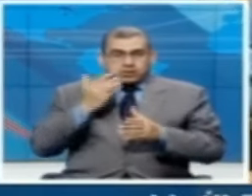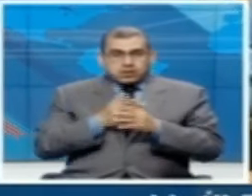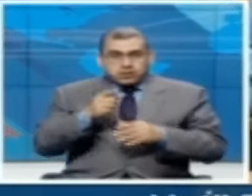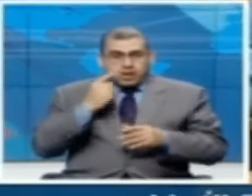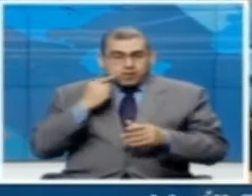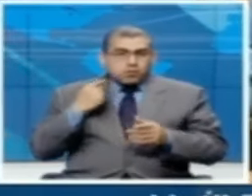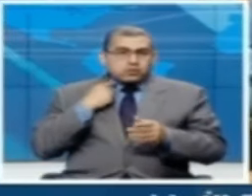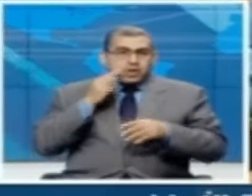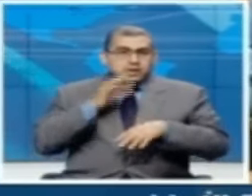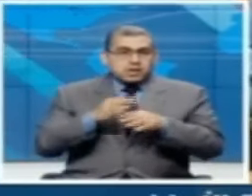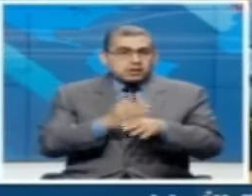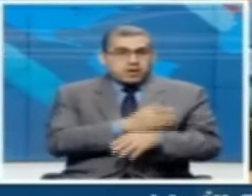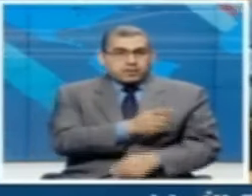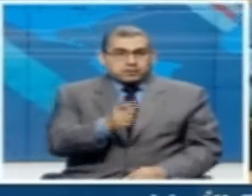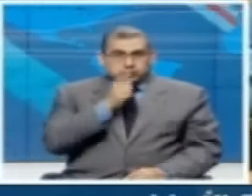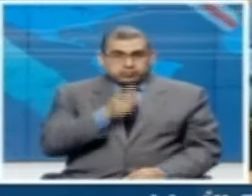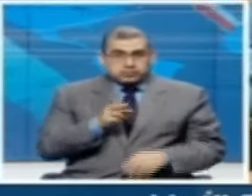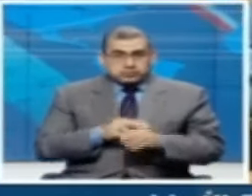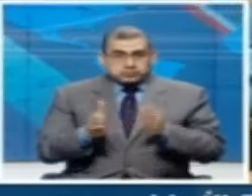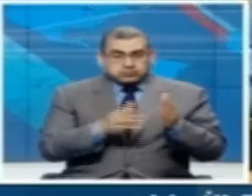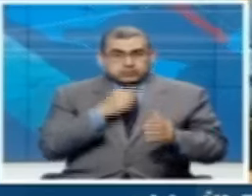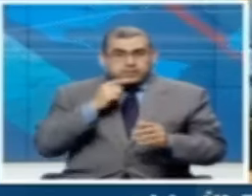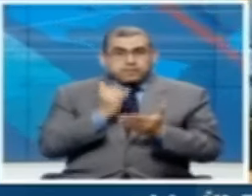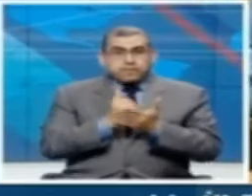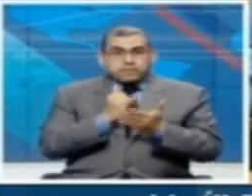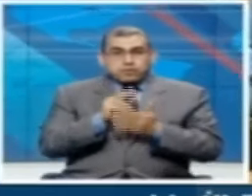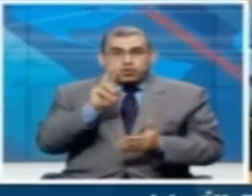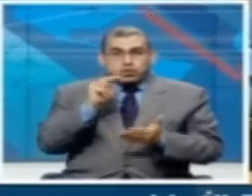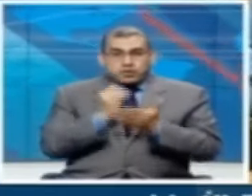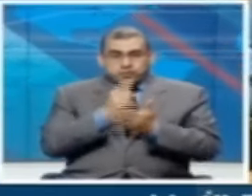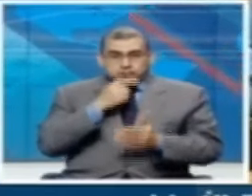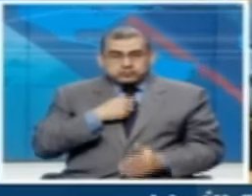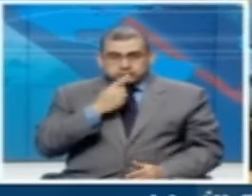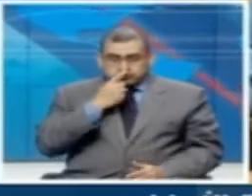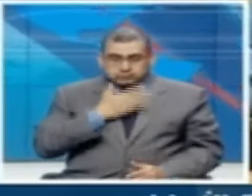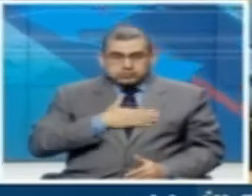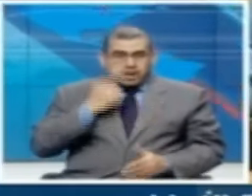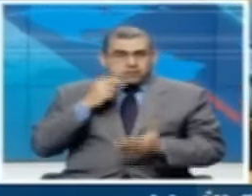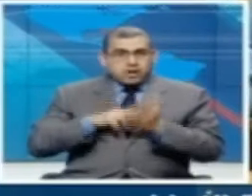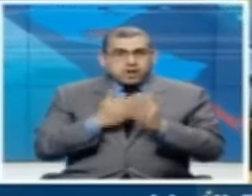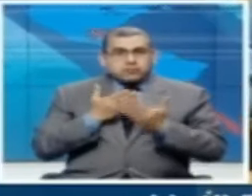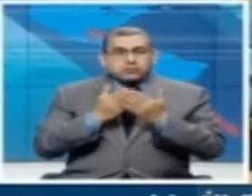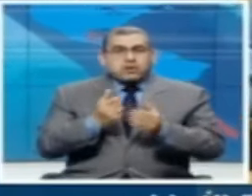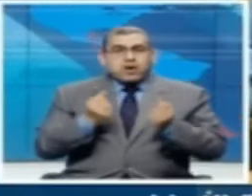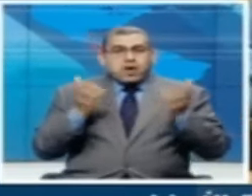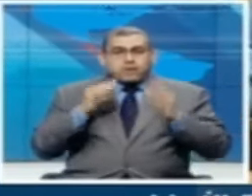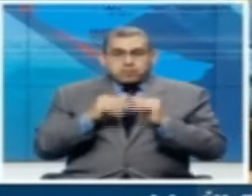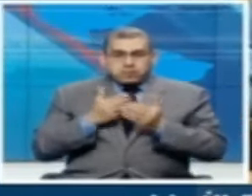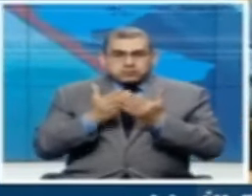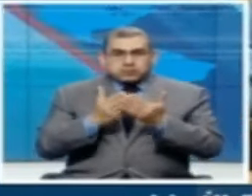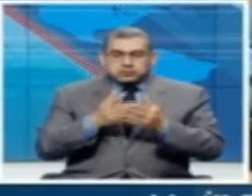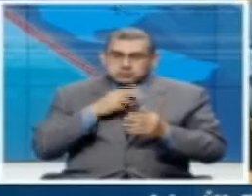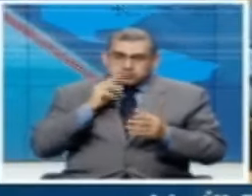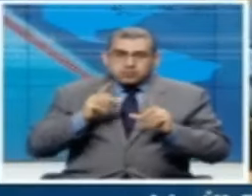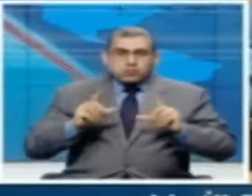هذه الازمه الانسانيه من جانبها اعربت المسؤوله الامميه عن تقديم يرها للدور المهم والمحوري الذي